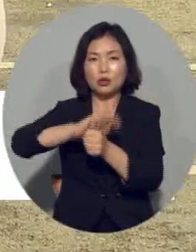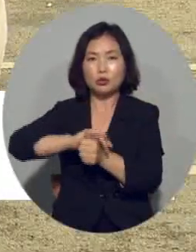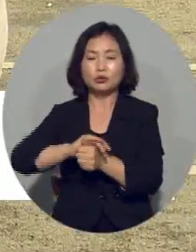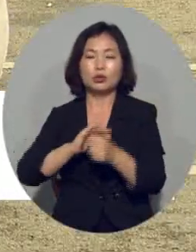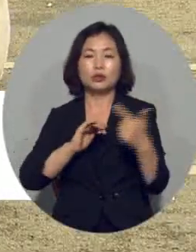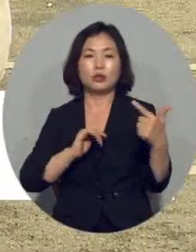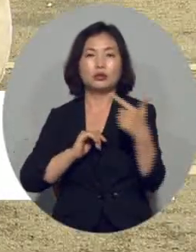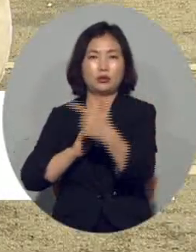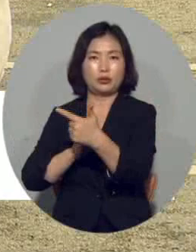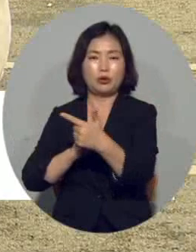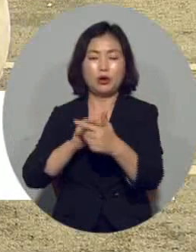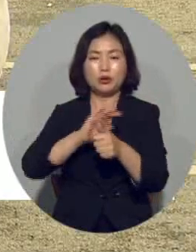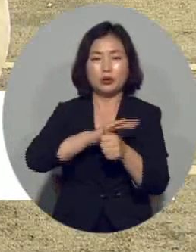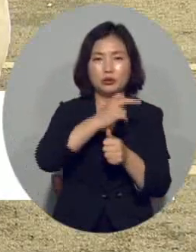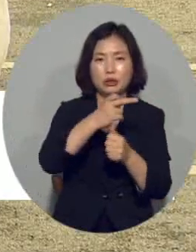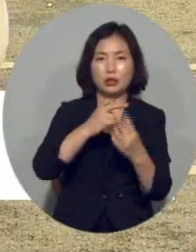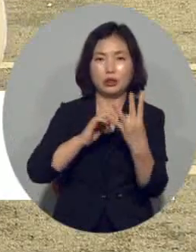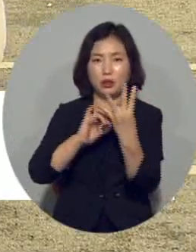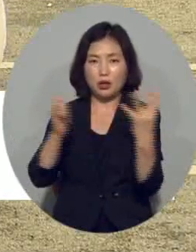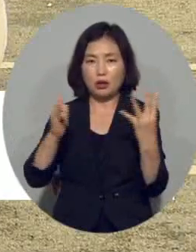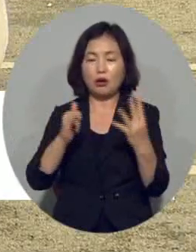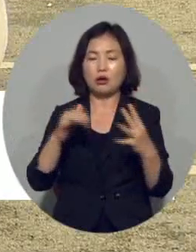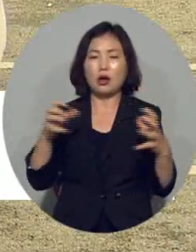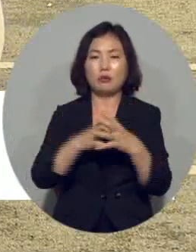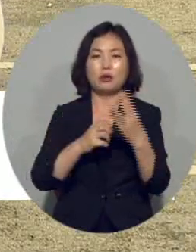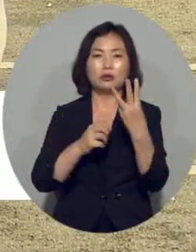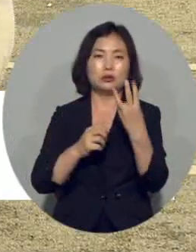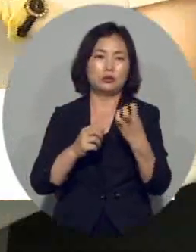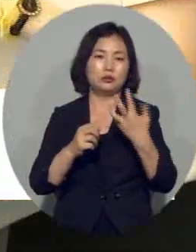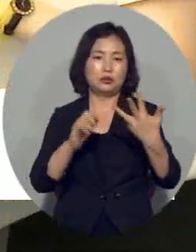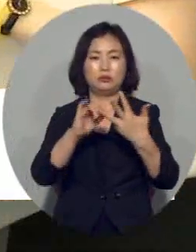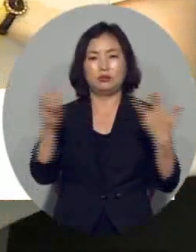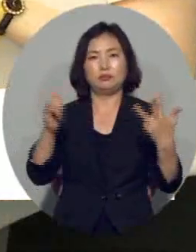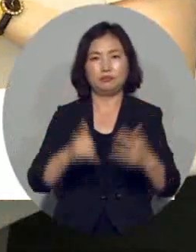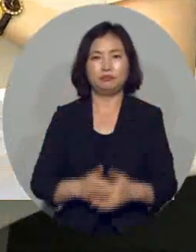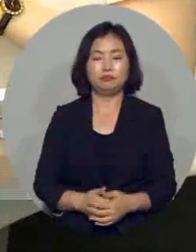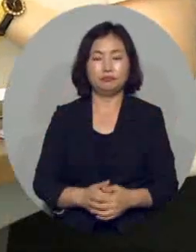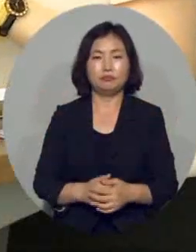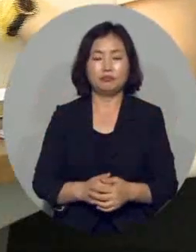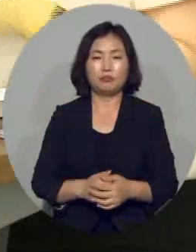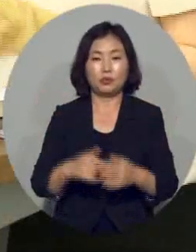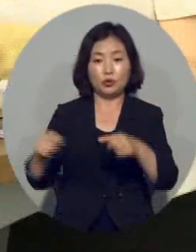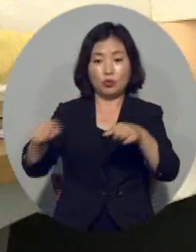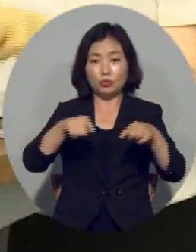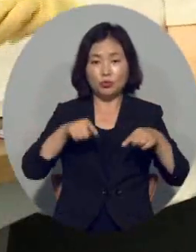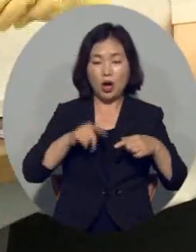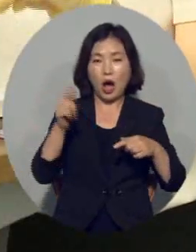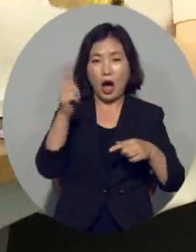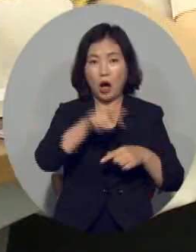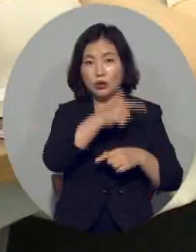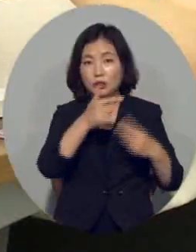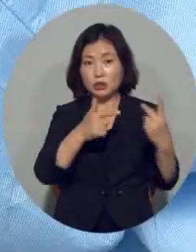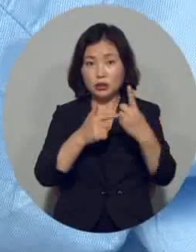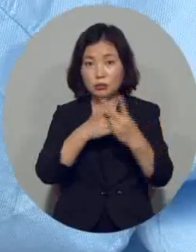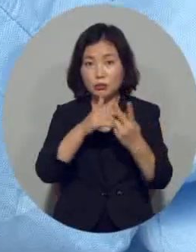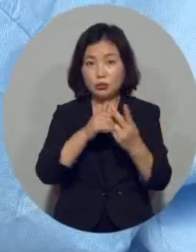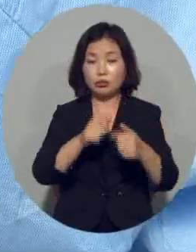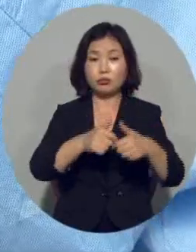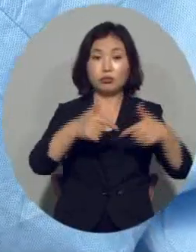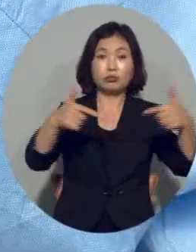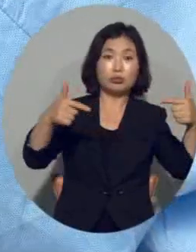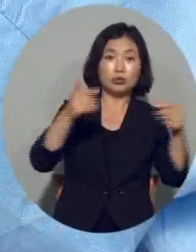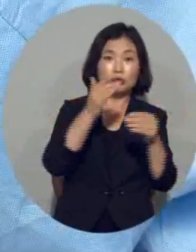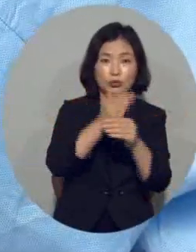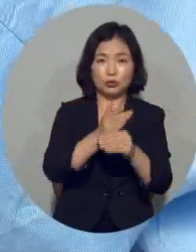각각 6명 경산 4명 등 역시 38명이 나왔습니다 전국적으로 하루 2천 명 안팎의 신규 확 풍자가